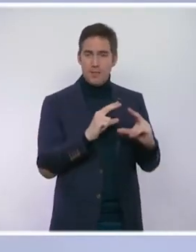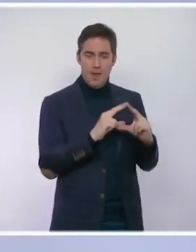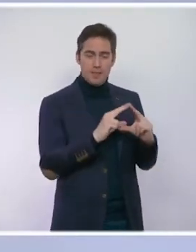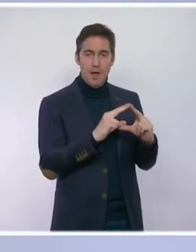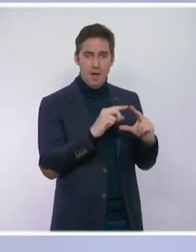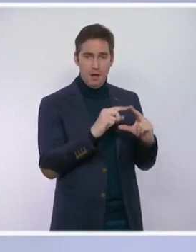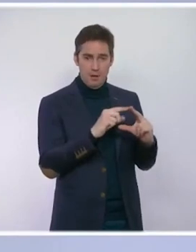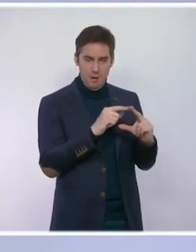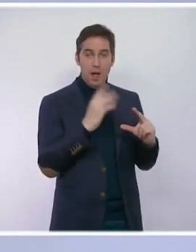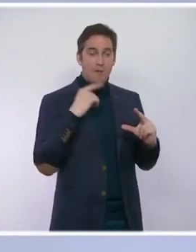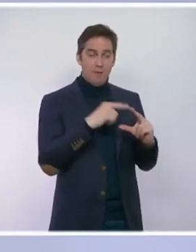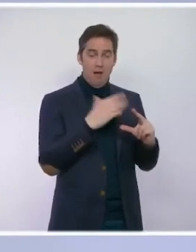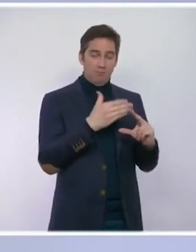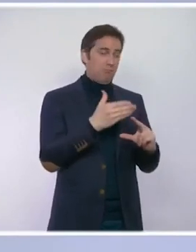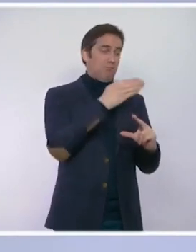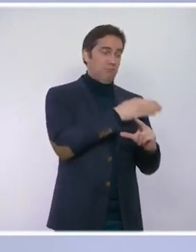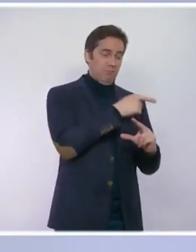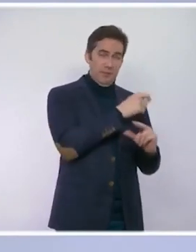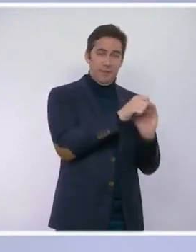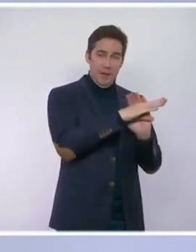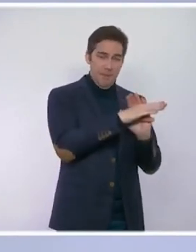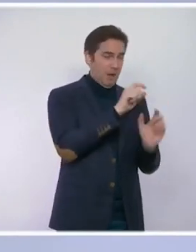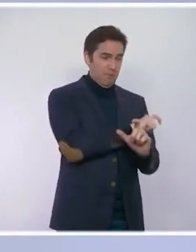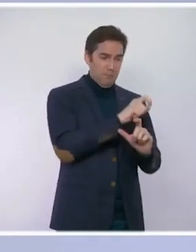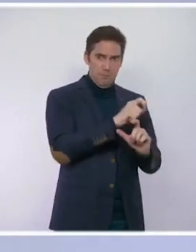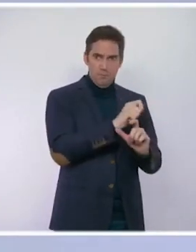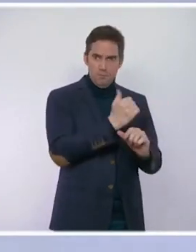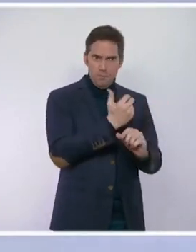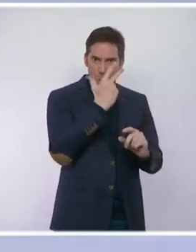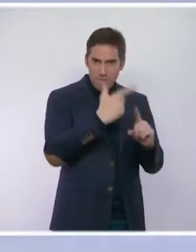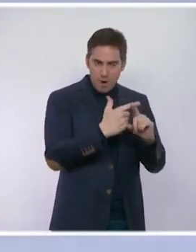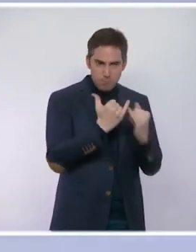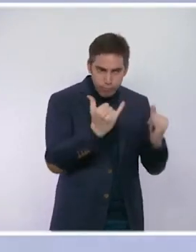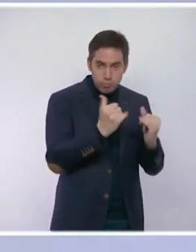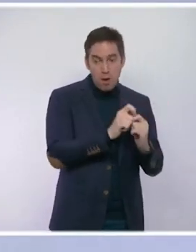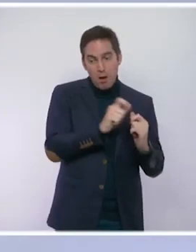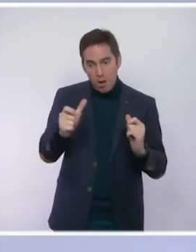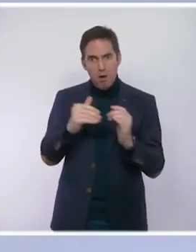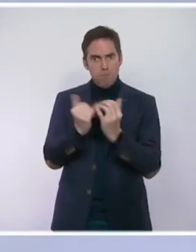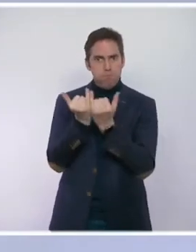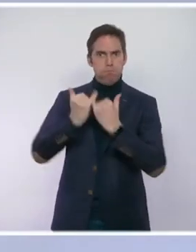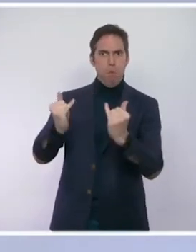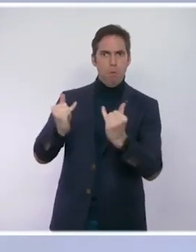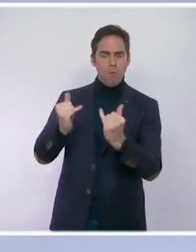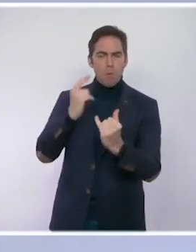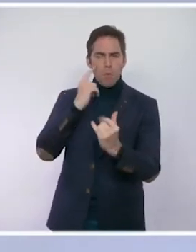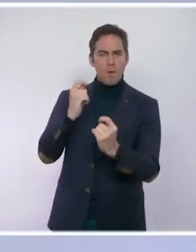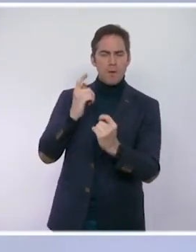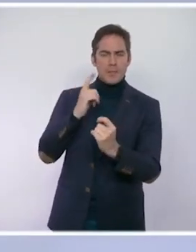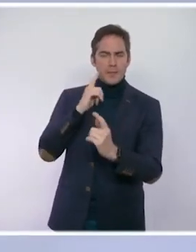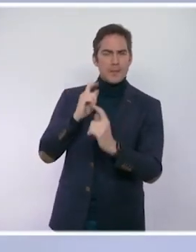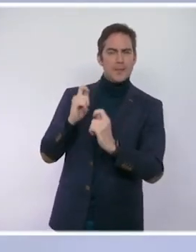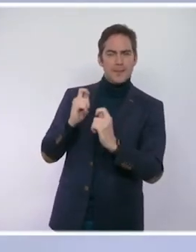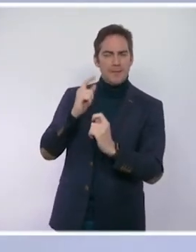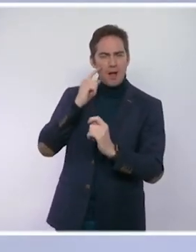Delta, qui lui-même était 3 fois plus contagieux que la souche initiale du virus. Nous savons aussi, mais nous attendons des résultats plus détaillés pour